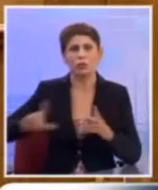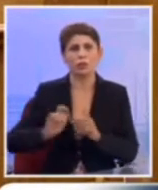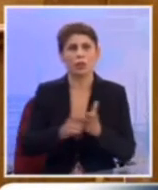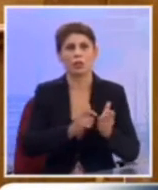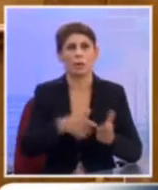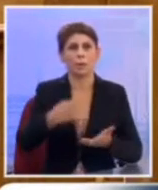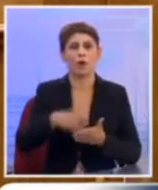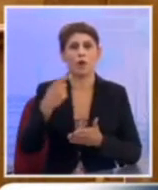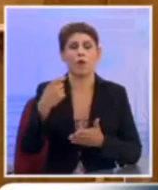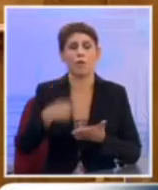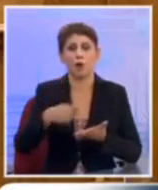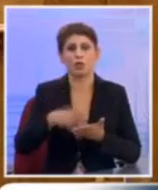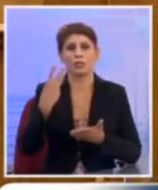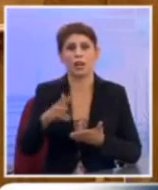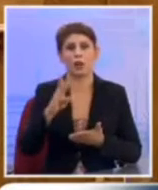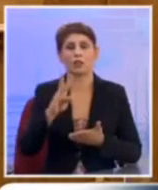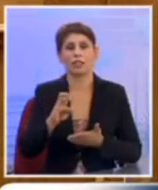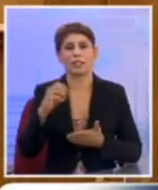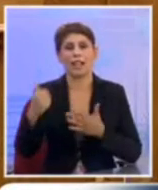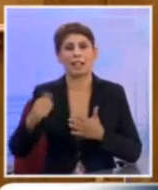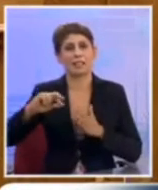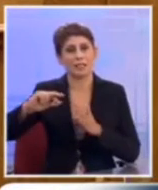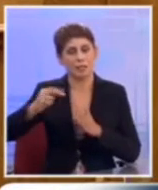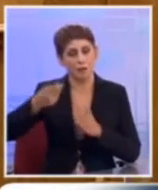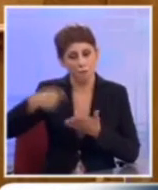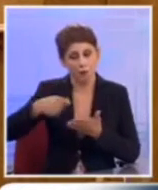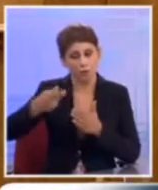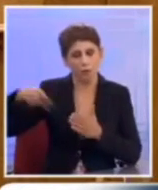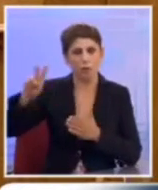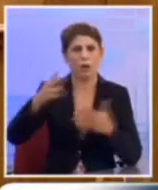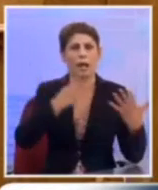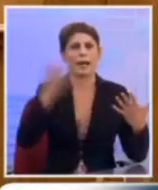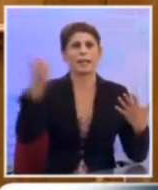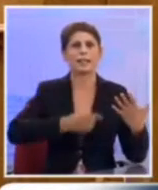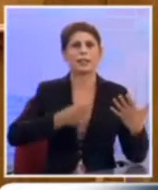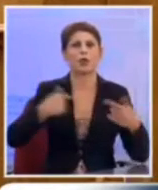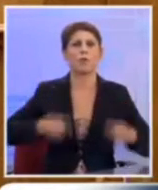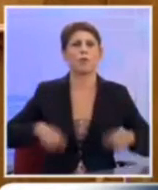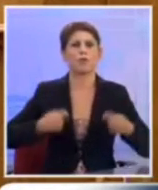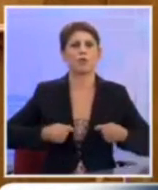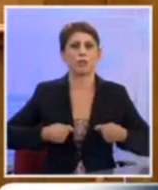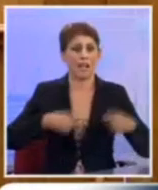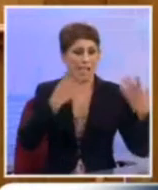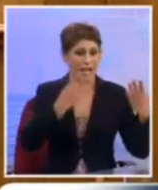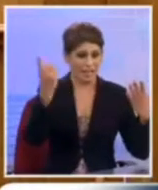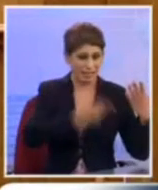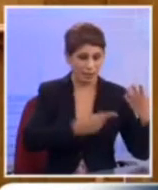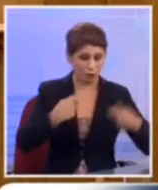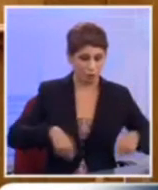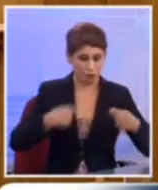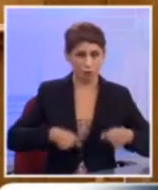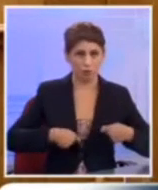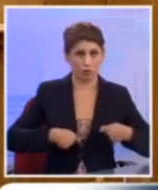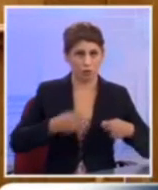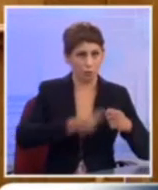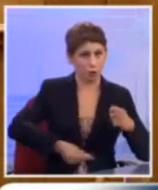φόρους 336% περισσότερους έναντι μόνο 9% των πλουσίων. Προσέξτε, 9% οι πλούσιοι